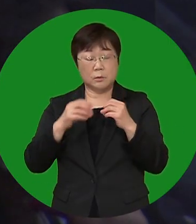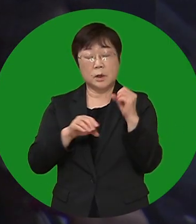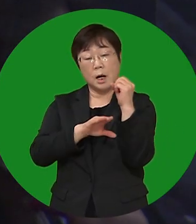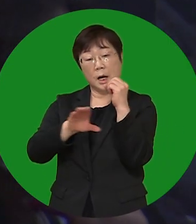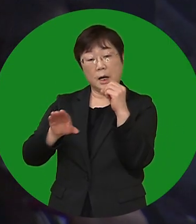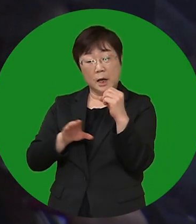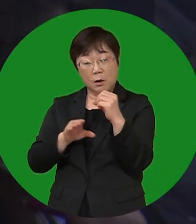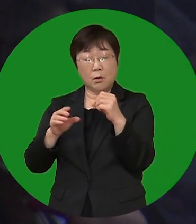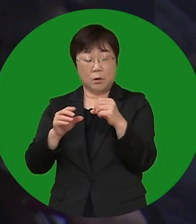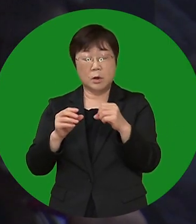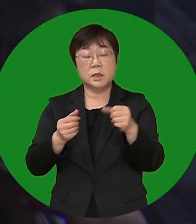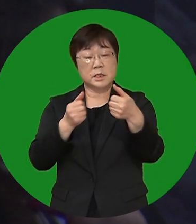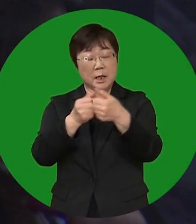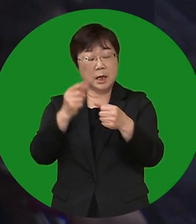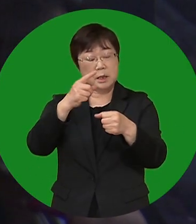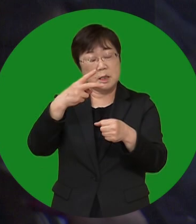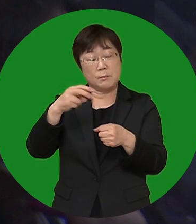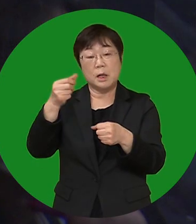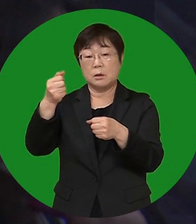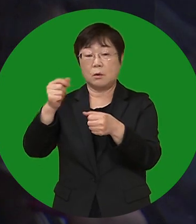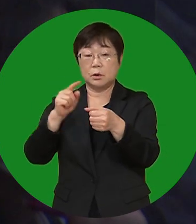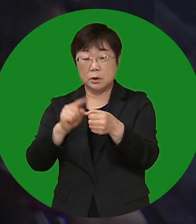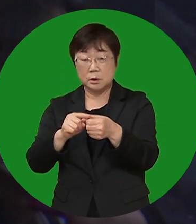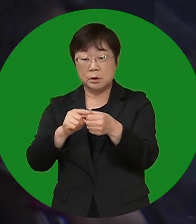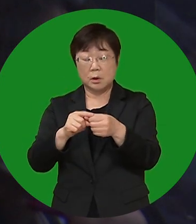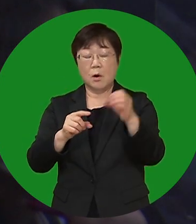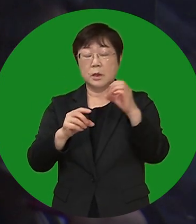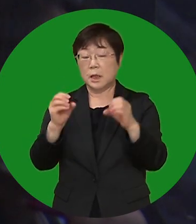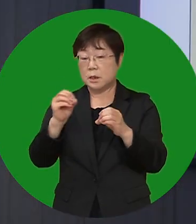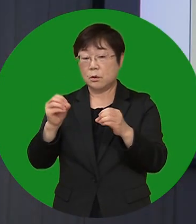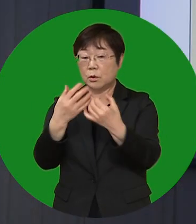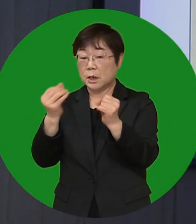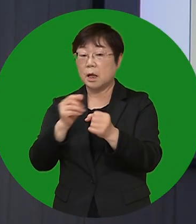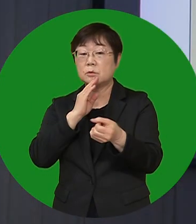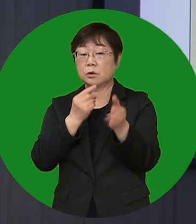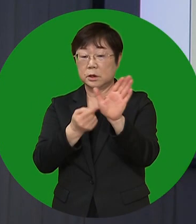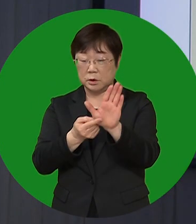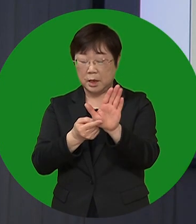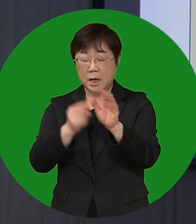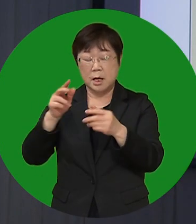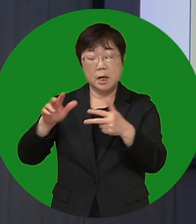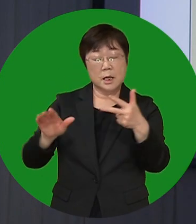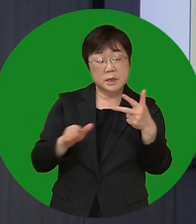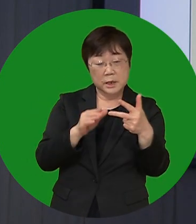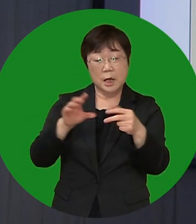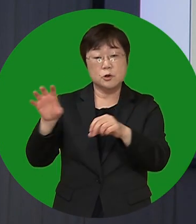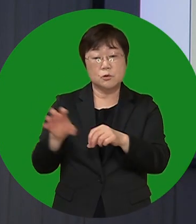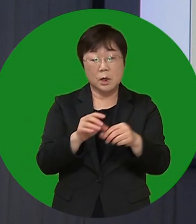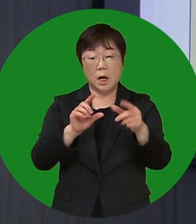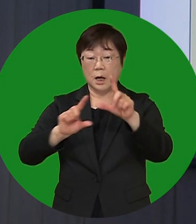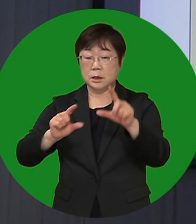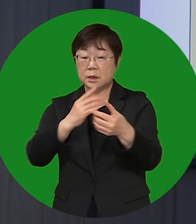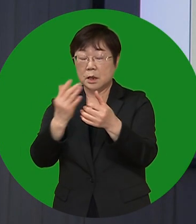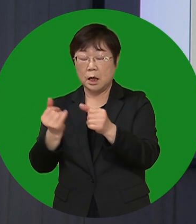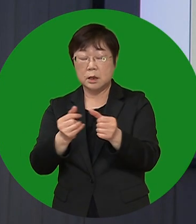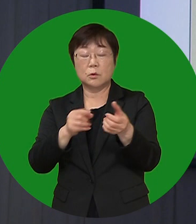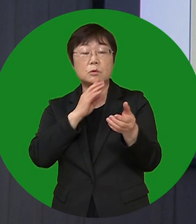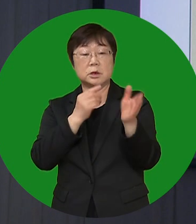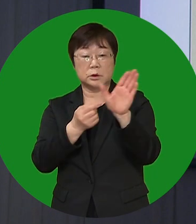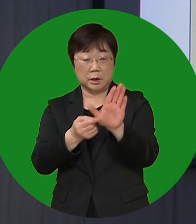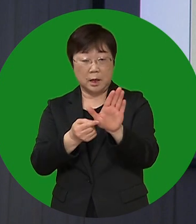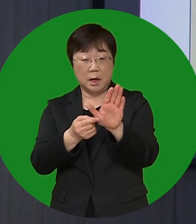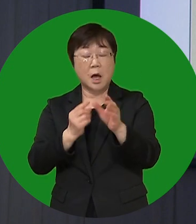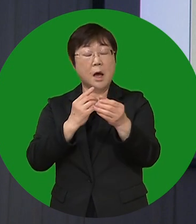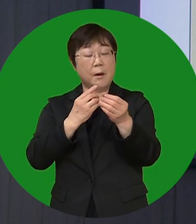2050で雑酸素社会の実現資源循環型社会の実現に向け明確なゴール